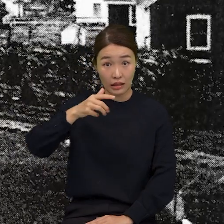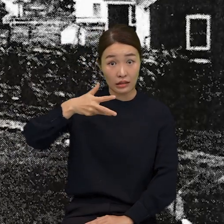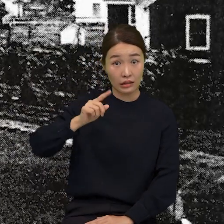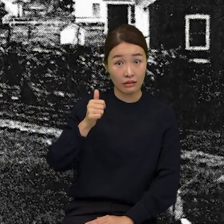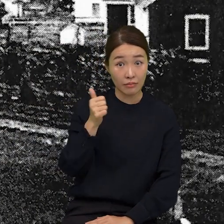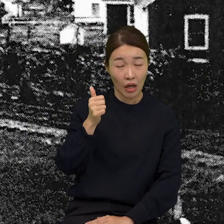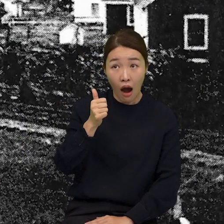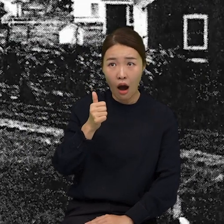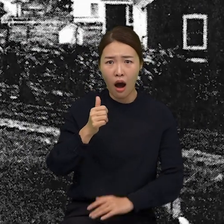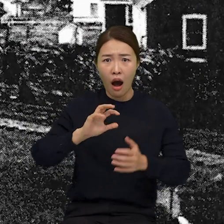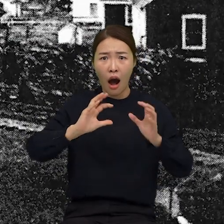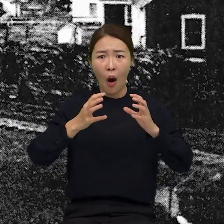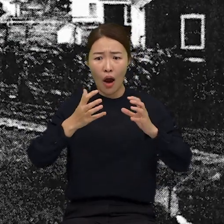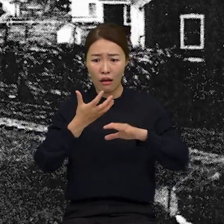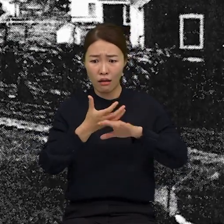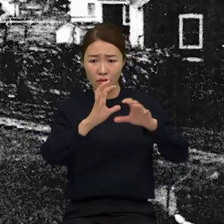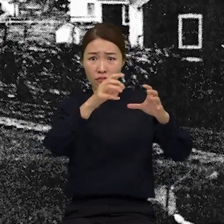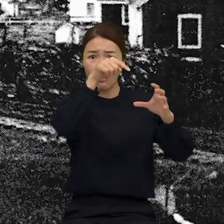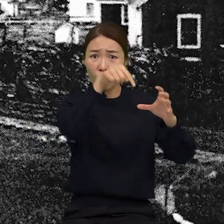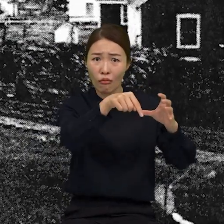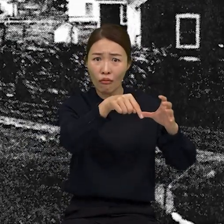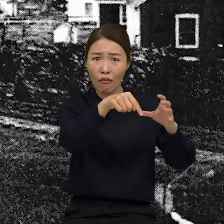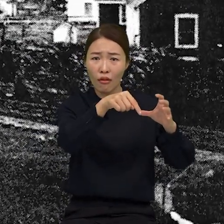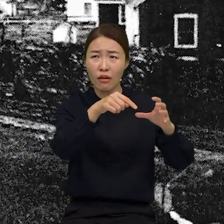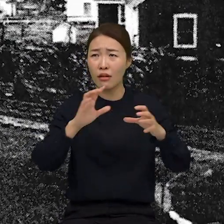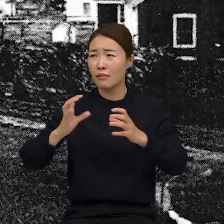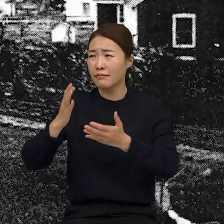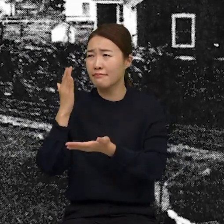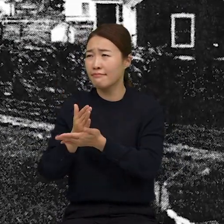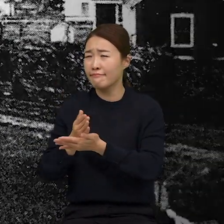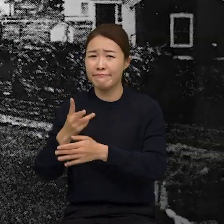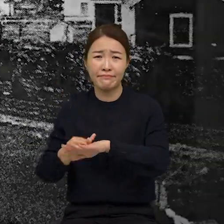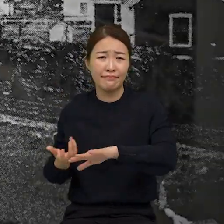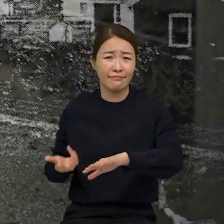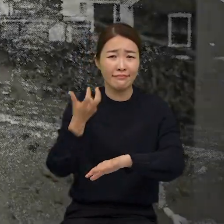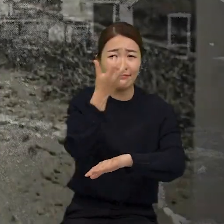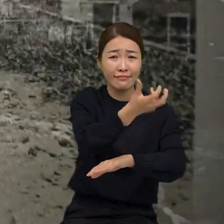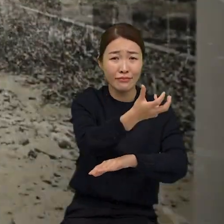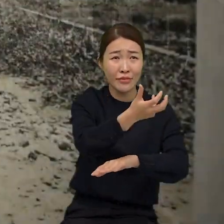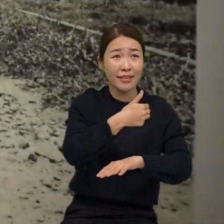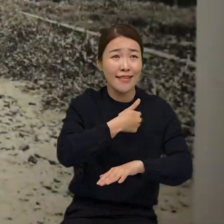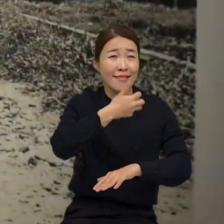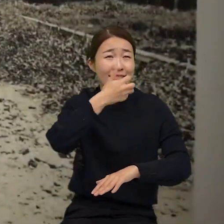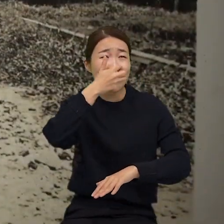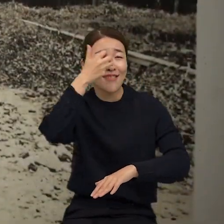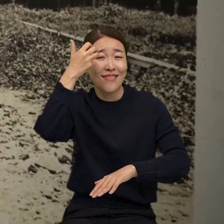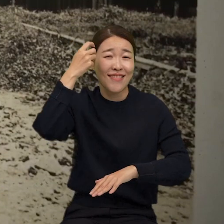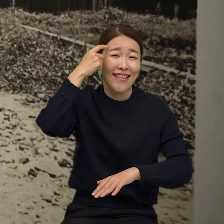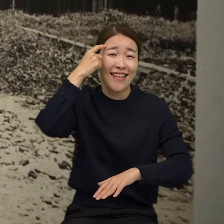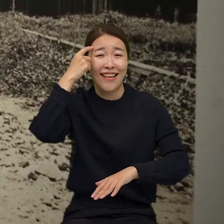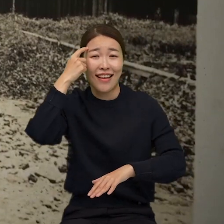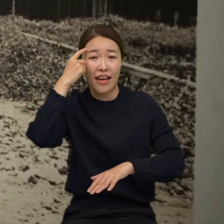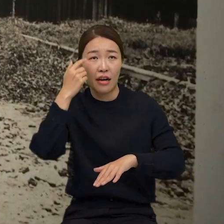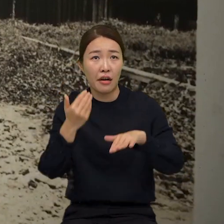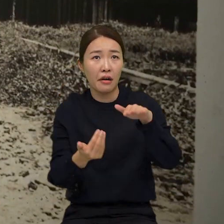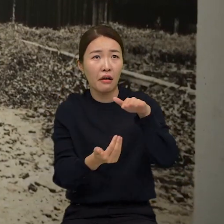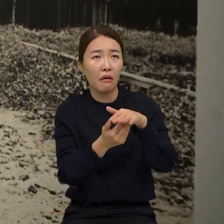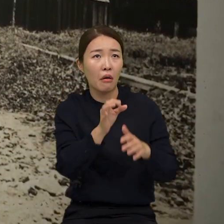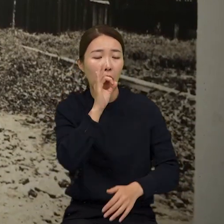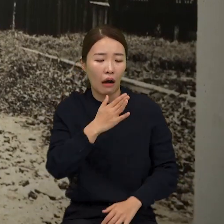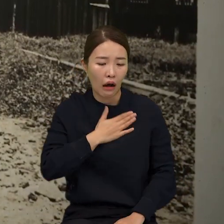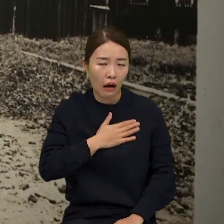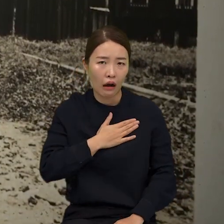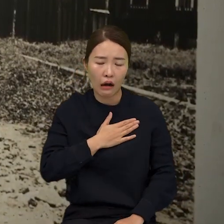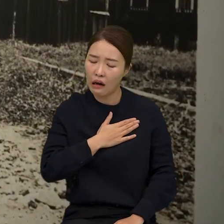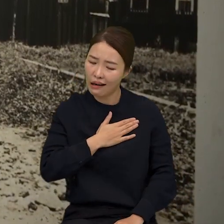안재창은 하와이 이민선에 오를 때 꿈꾸었던 것들을 절대 이룰 수 없다는 사실을 깨닫는다. 안재창은